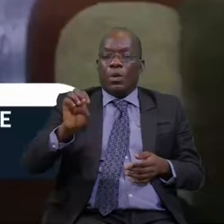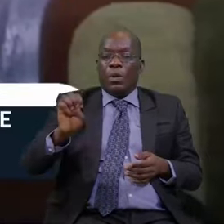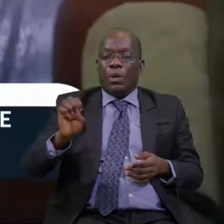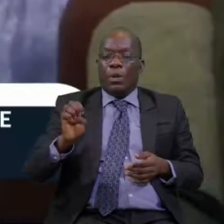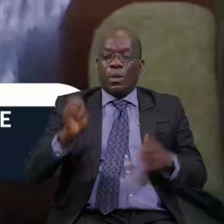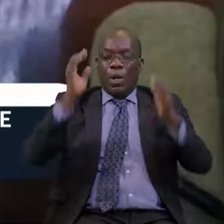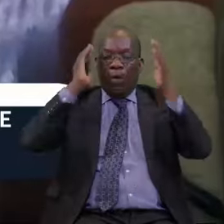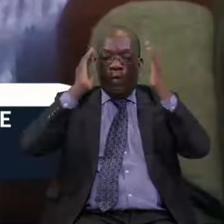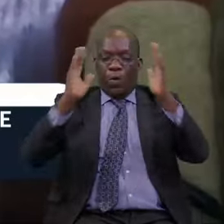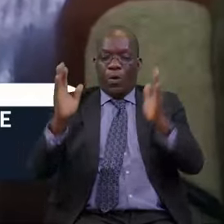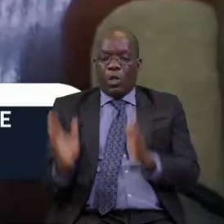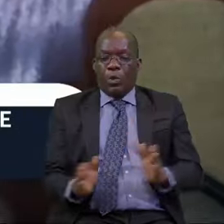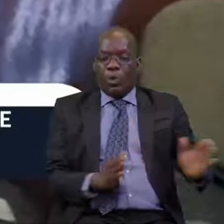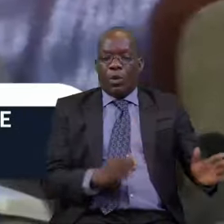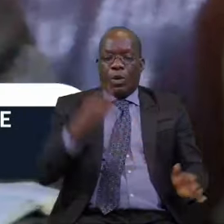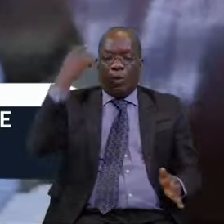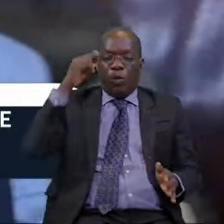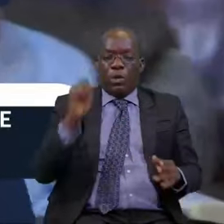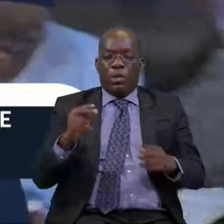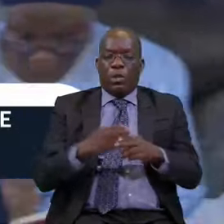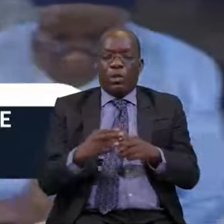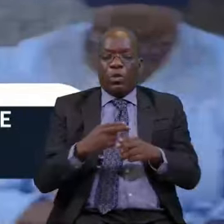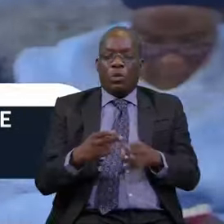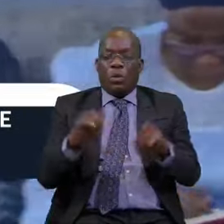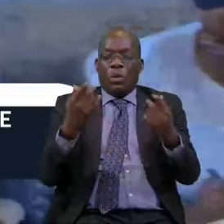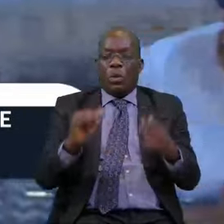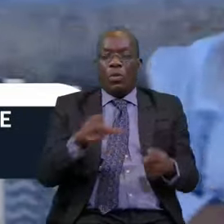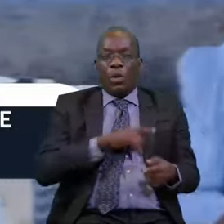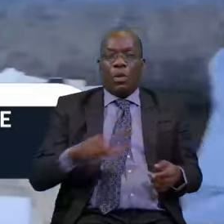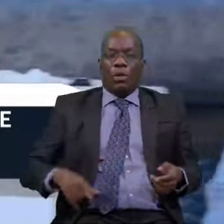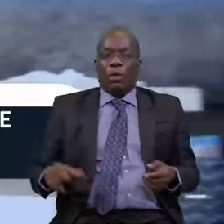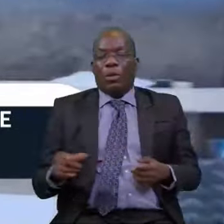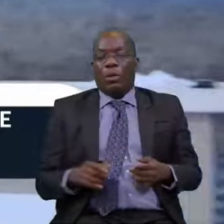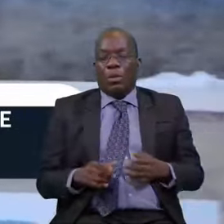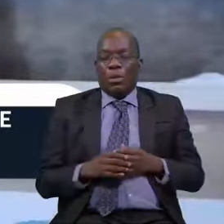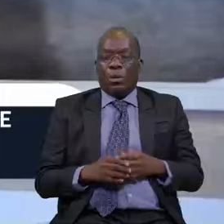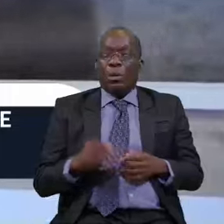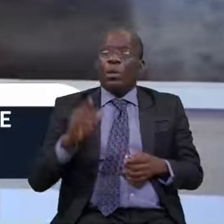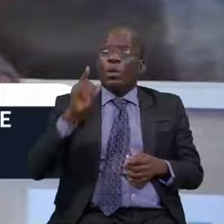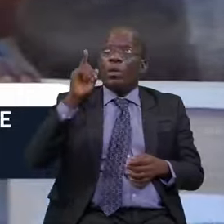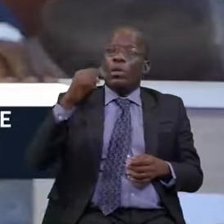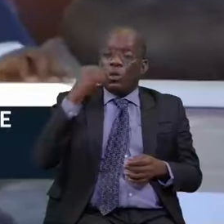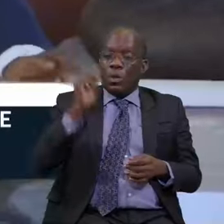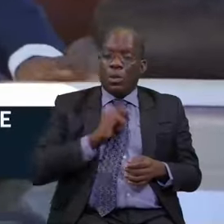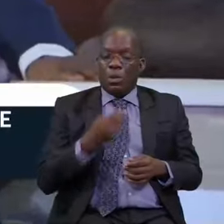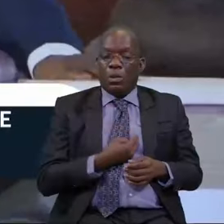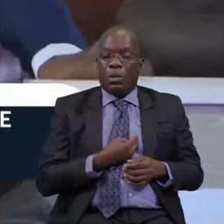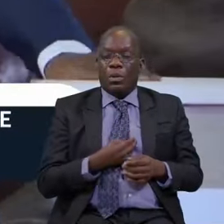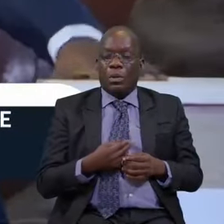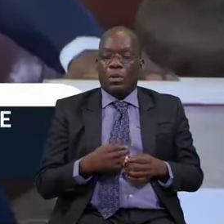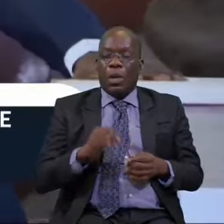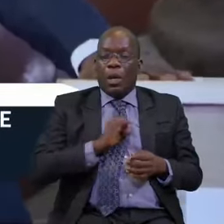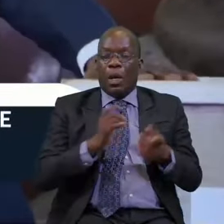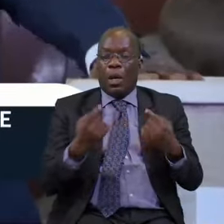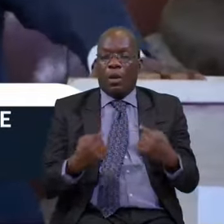C'est la préparation reconcentrée pour le dirigeant